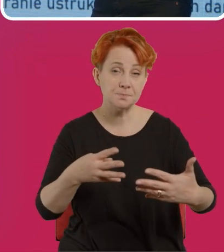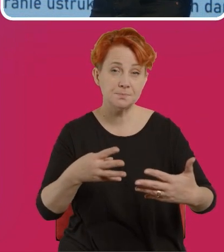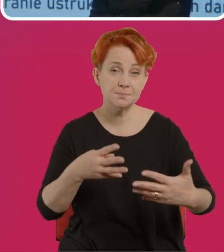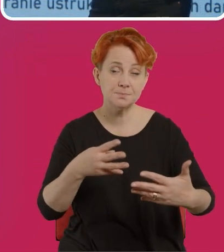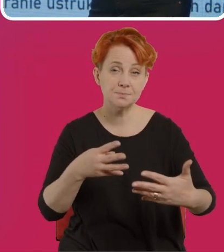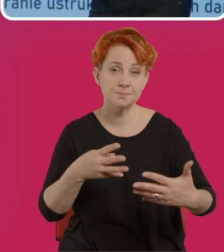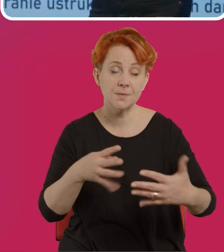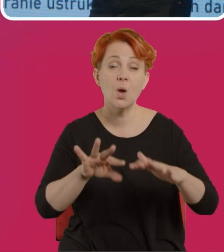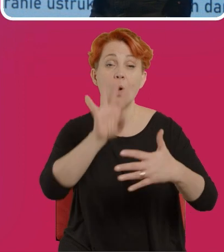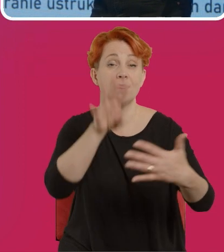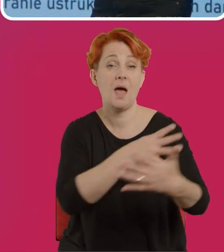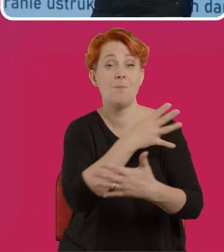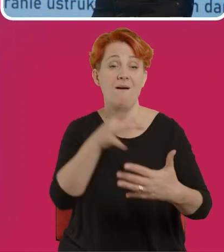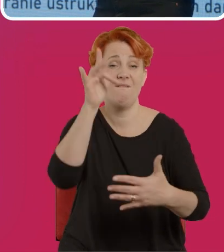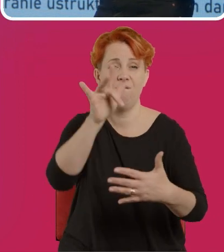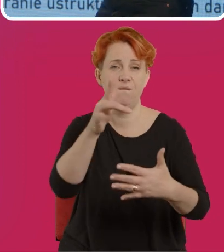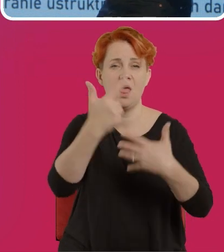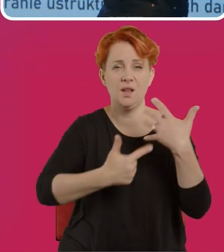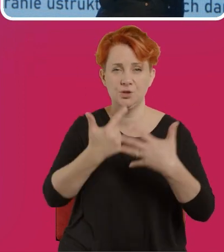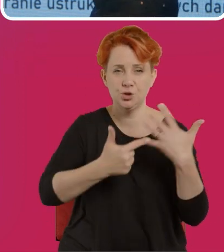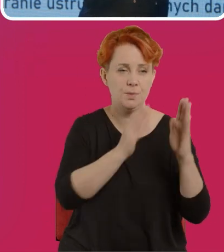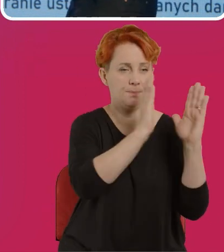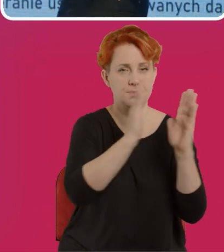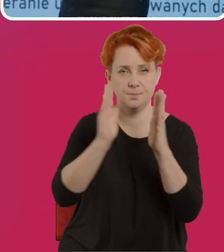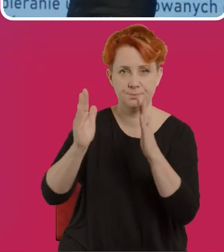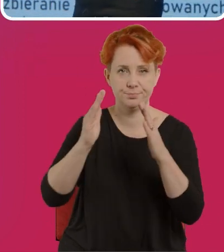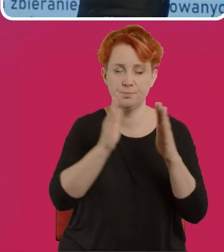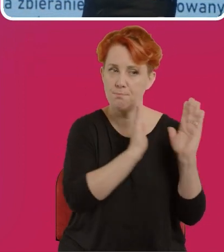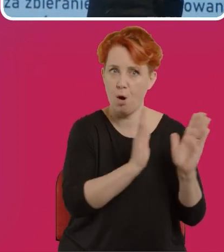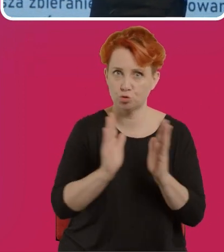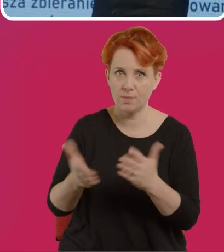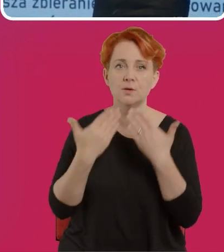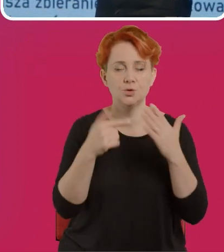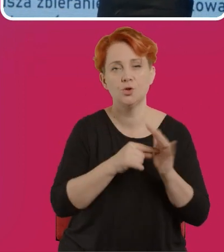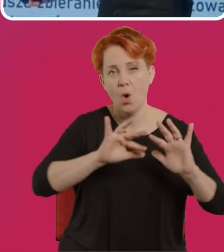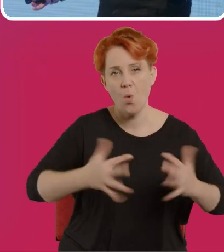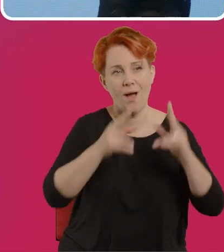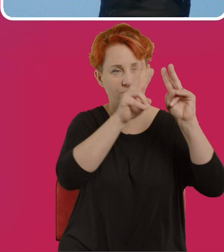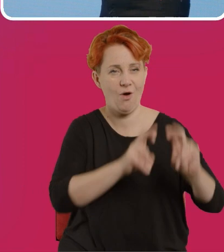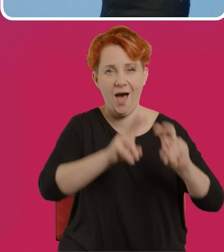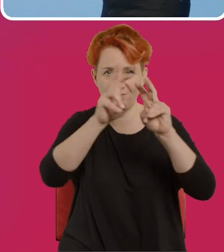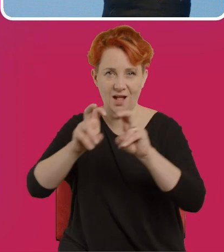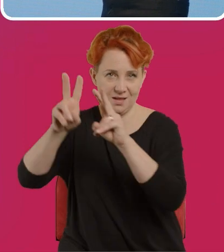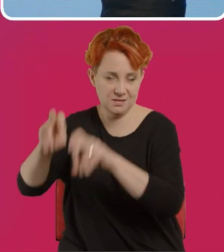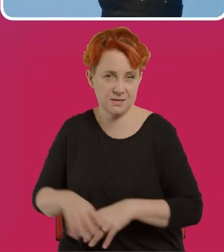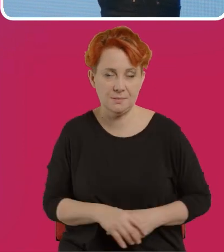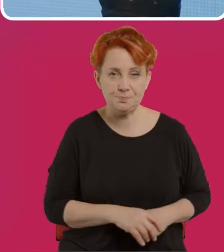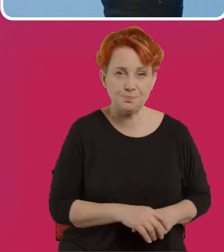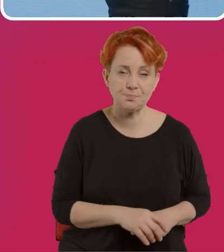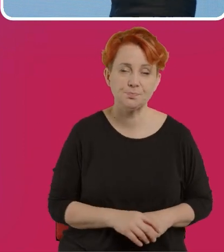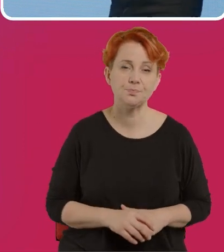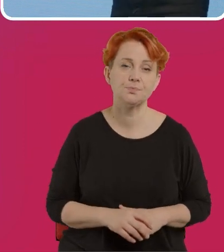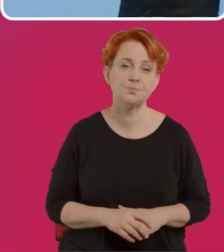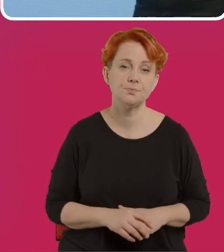W każdym razie są to dane zorganizowane i usystematyzowane w taki sposób, które łatwo jest później analizować. I teraz tu